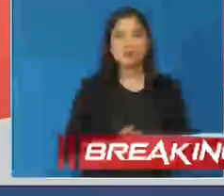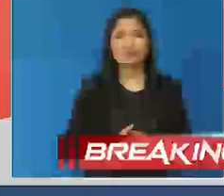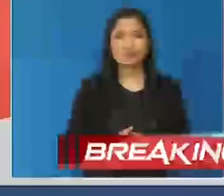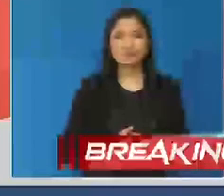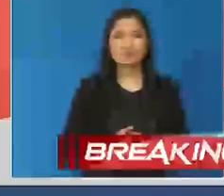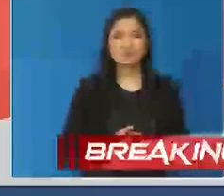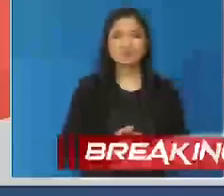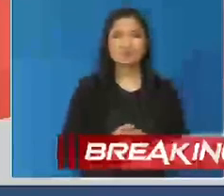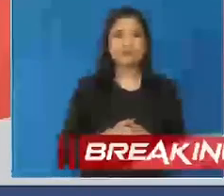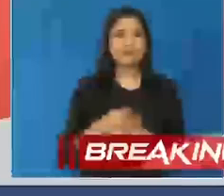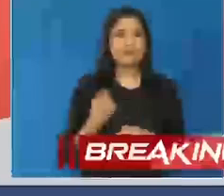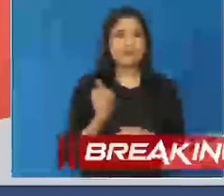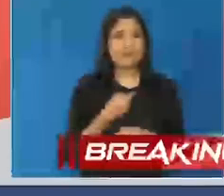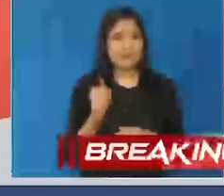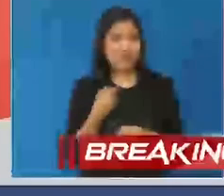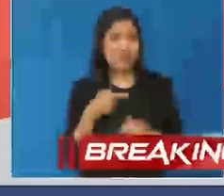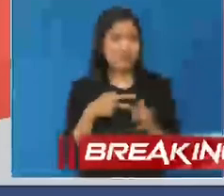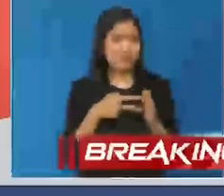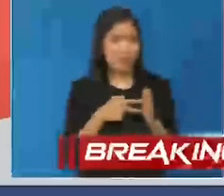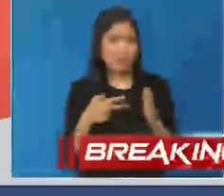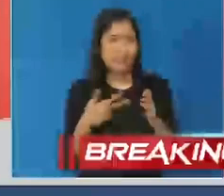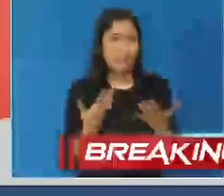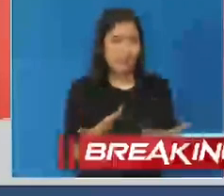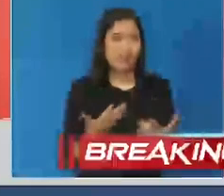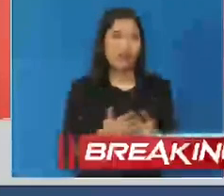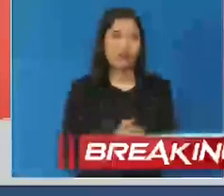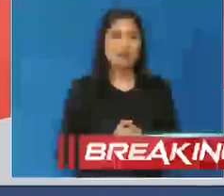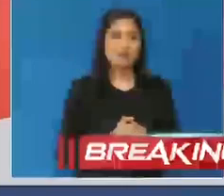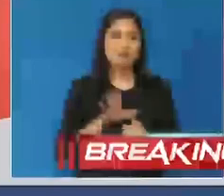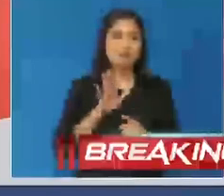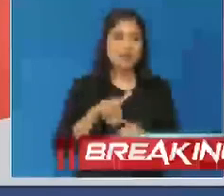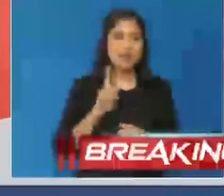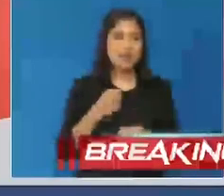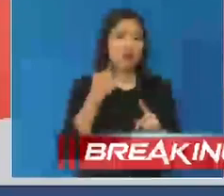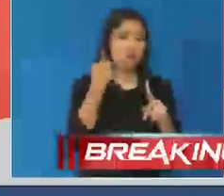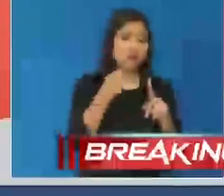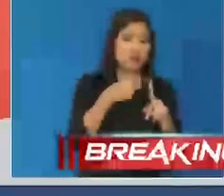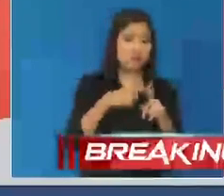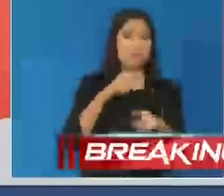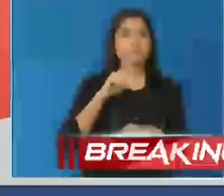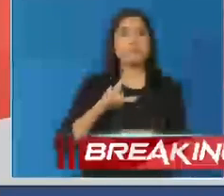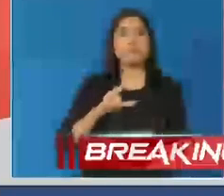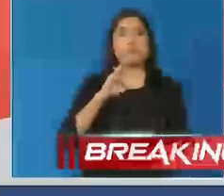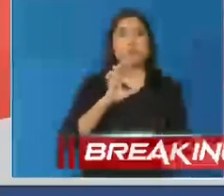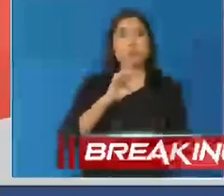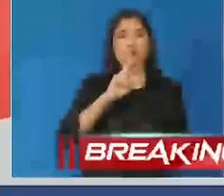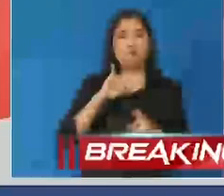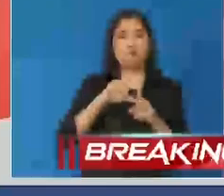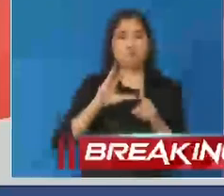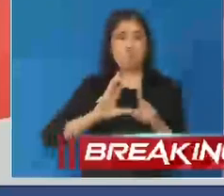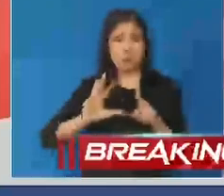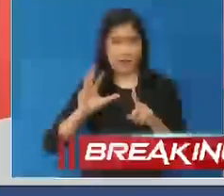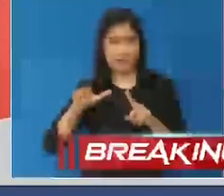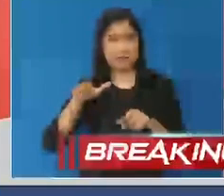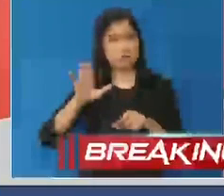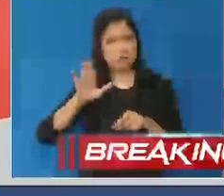kita maknai bahwa masih ada kasus positif konflik 19 yang masih berada